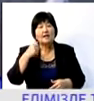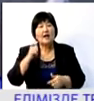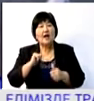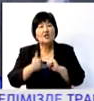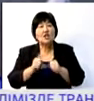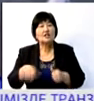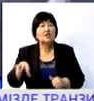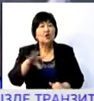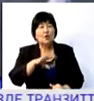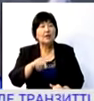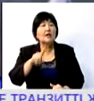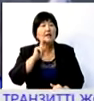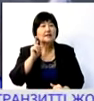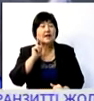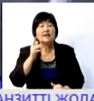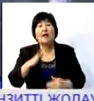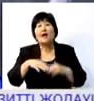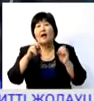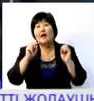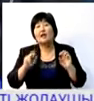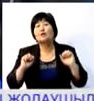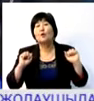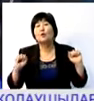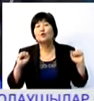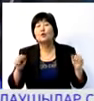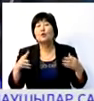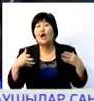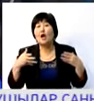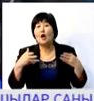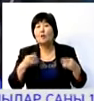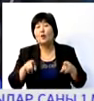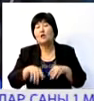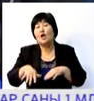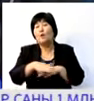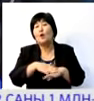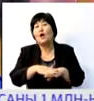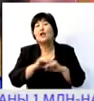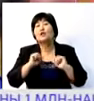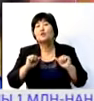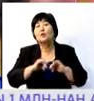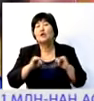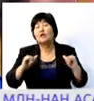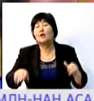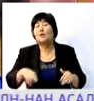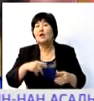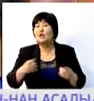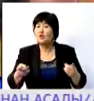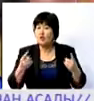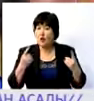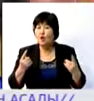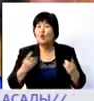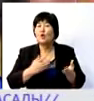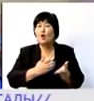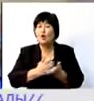жарыстардың барлығы жастарымызды кәсіби спортқа баулумен қатар бұқаралық спортты дамытуда елеулі